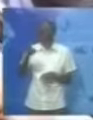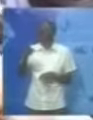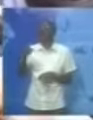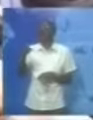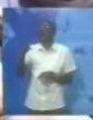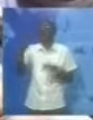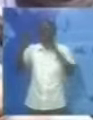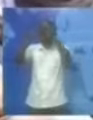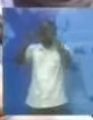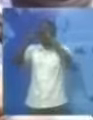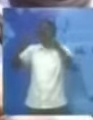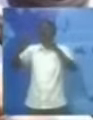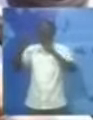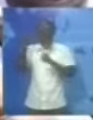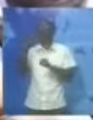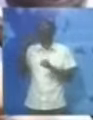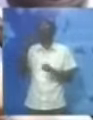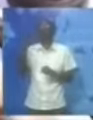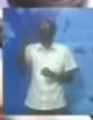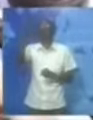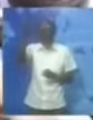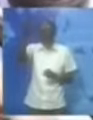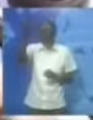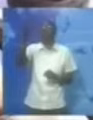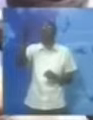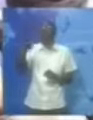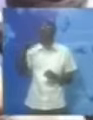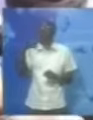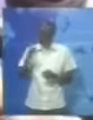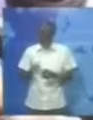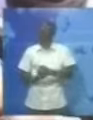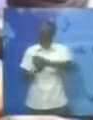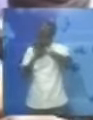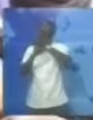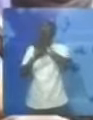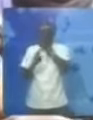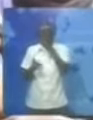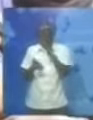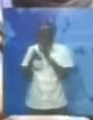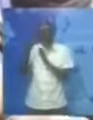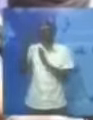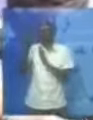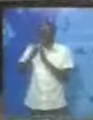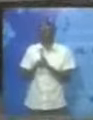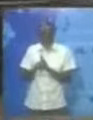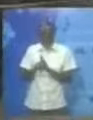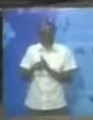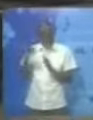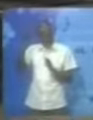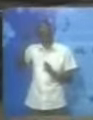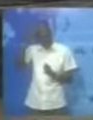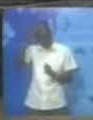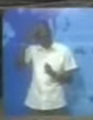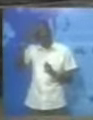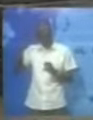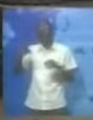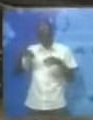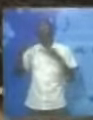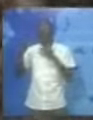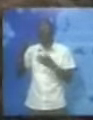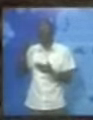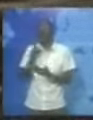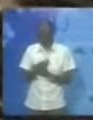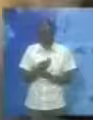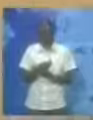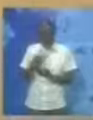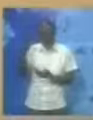un président qui a de la vision, qui sait soutenir le développement et qui sait utiliser les ressources comme